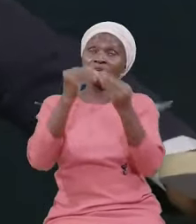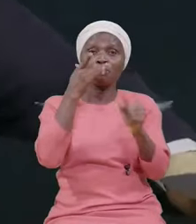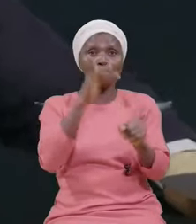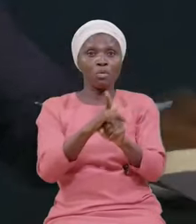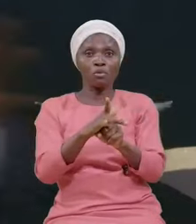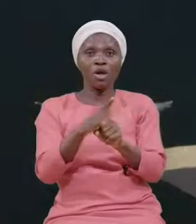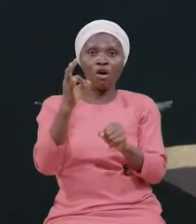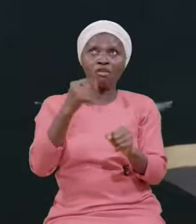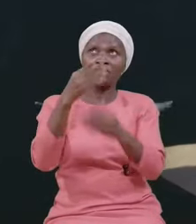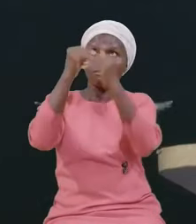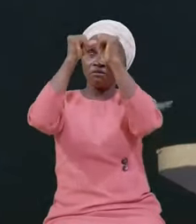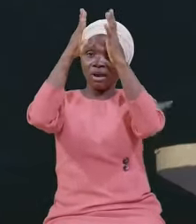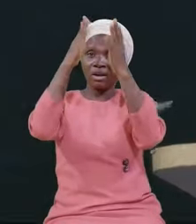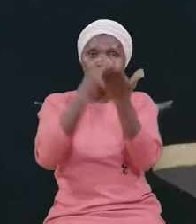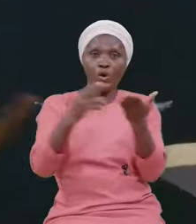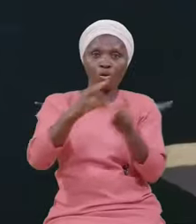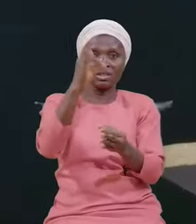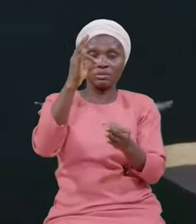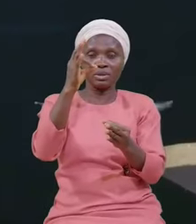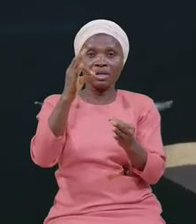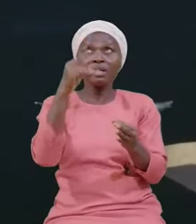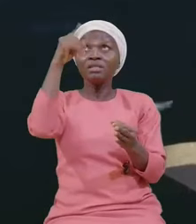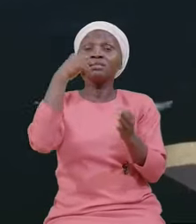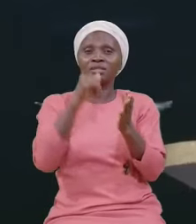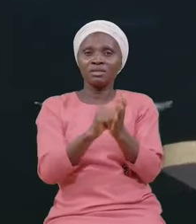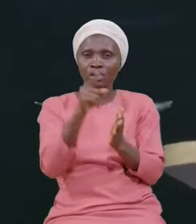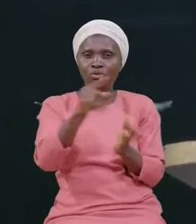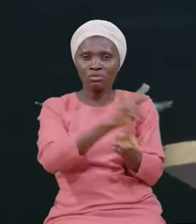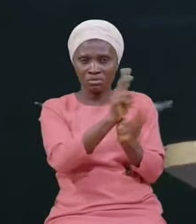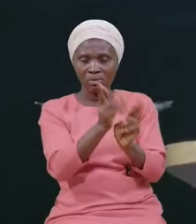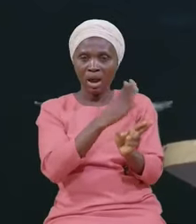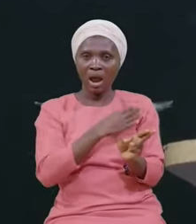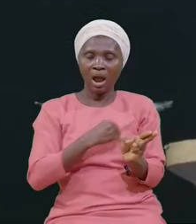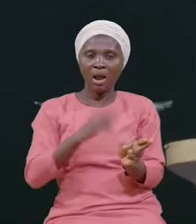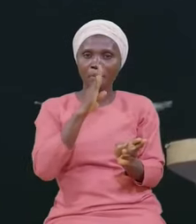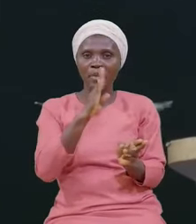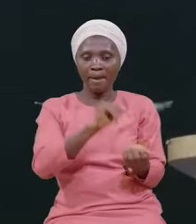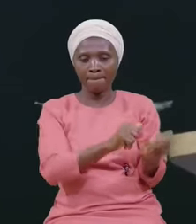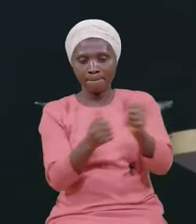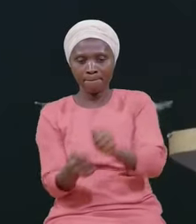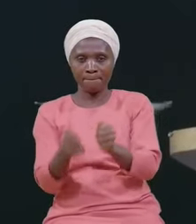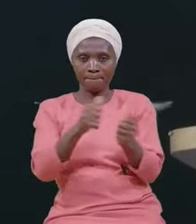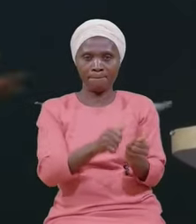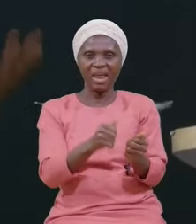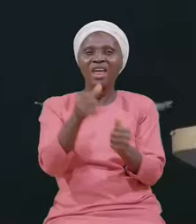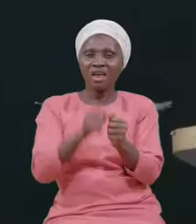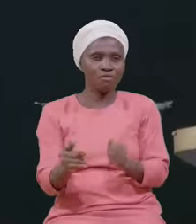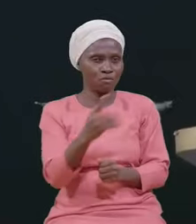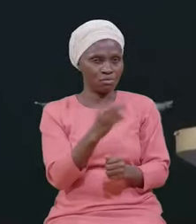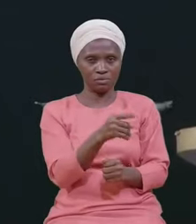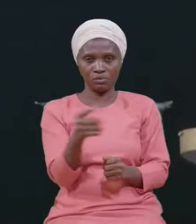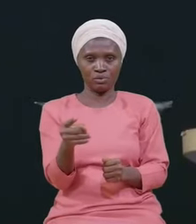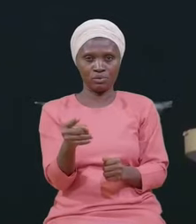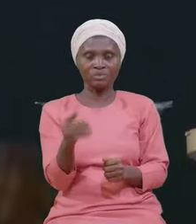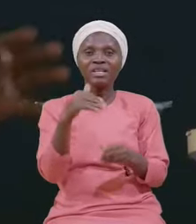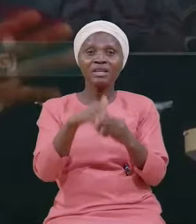au Père. Il dit, repentez-vous et que chacun de vous,